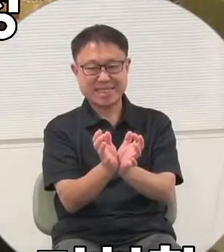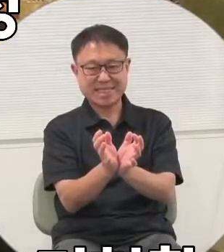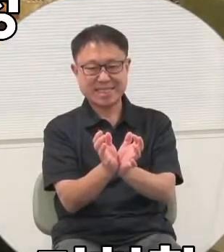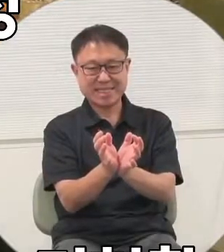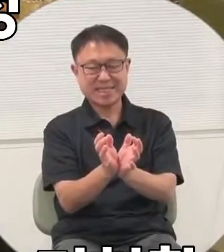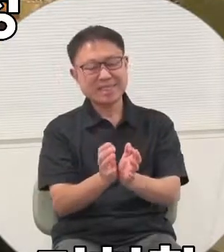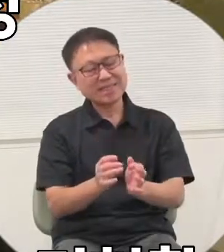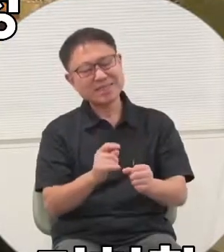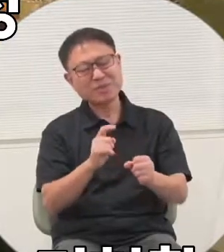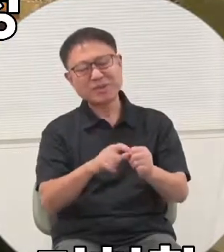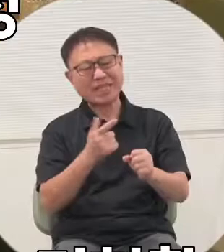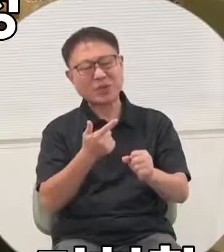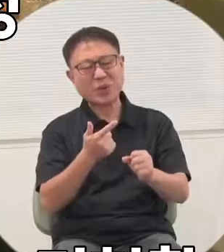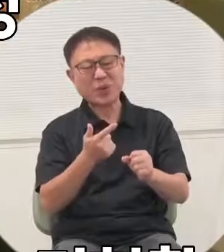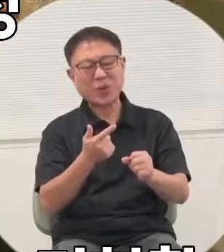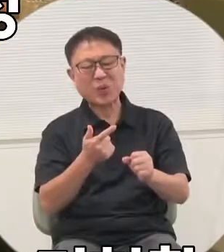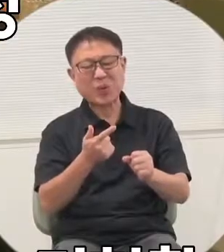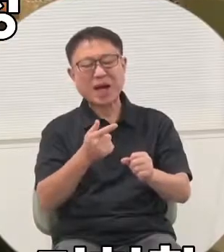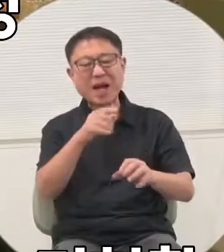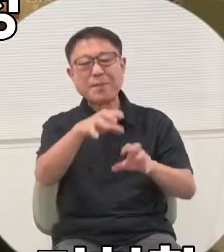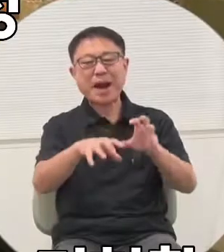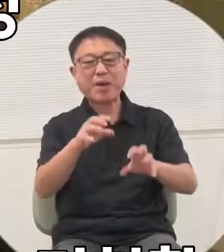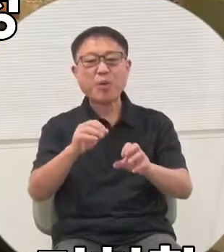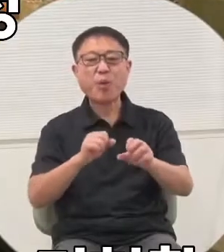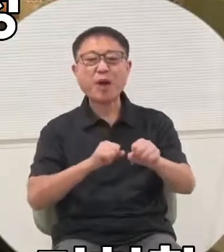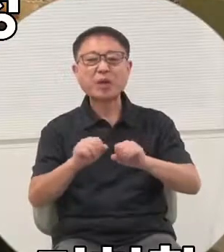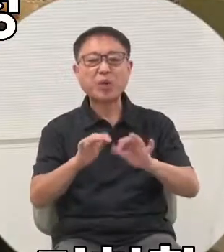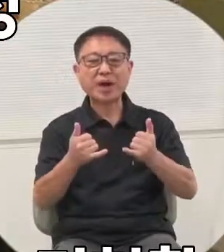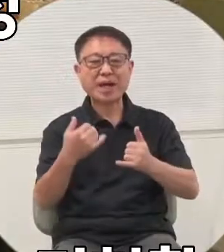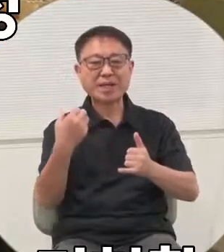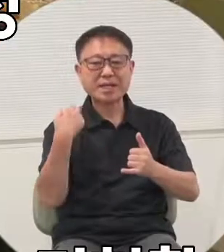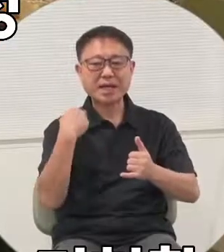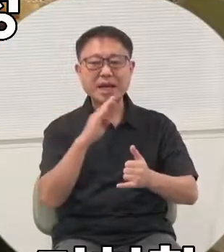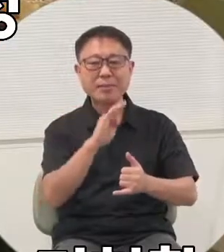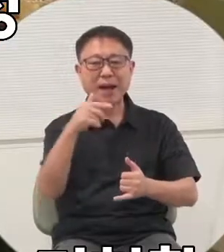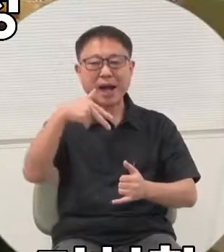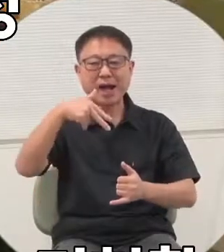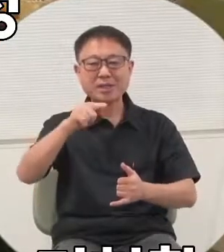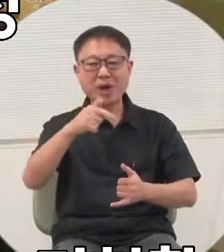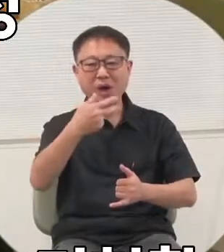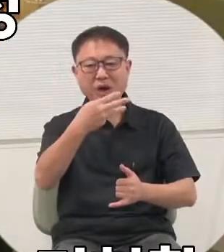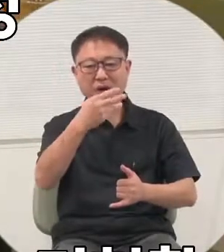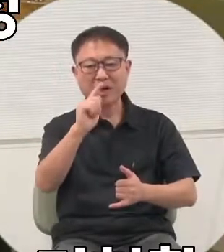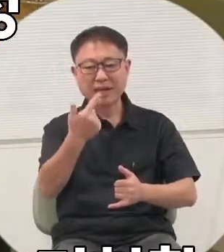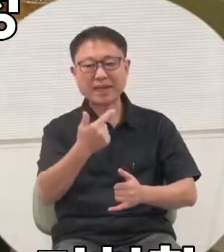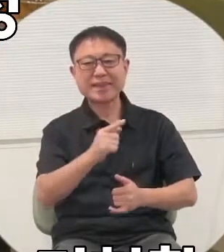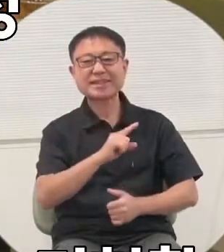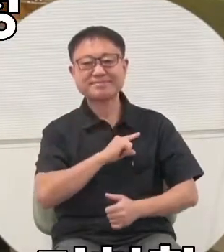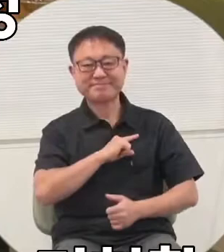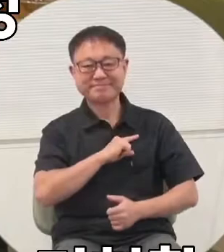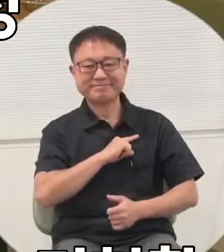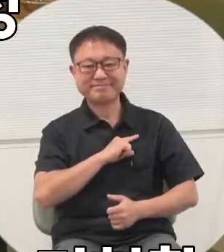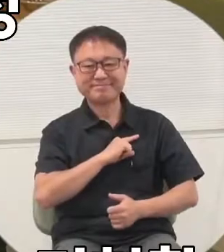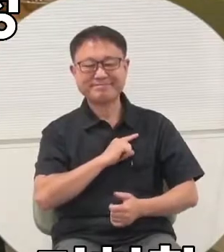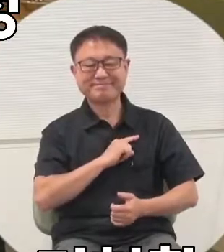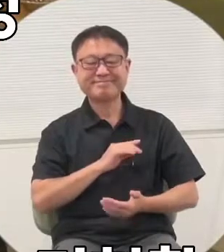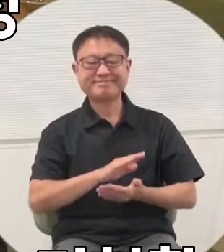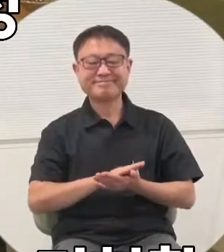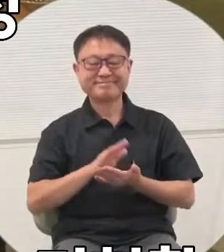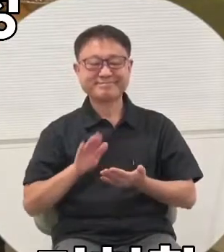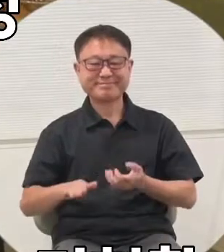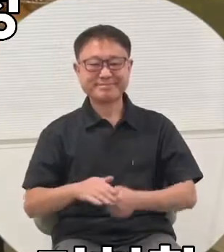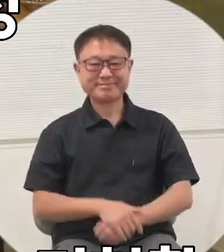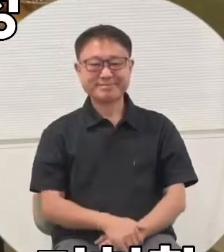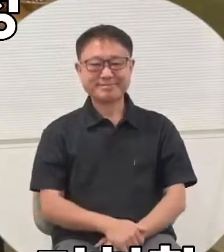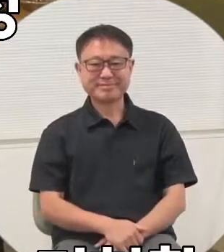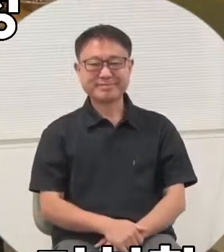건 아니고요. 서울 마을활동가였는데 대표를 맡고 있는 박정란입니다. 와. 네.